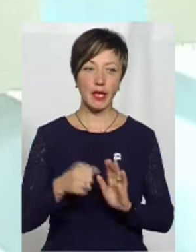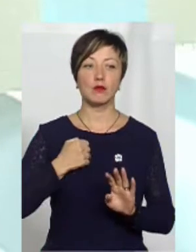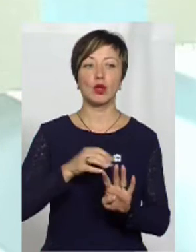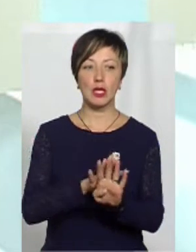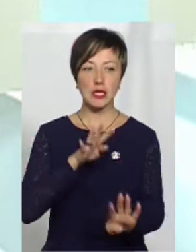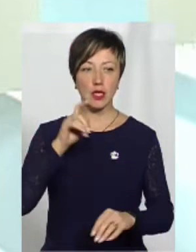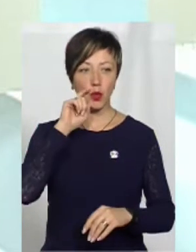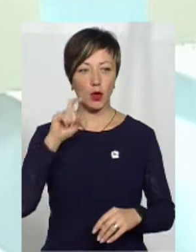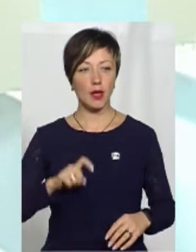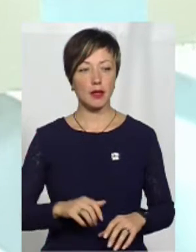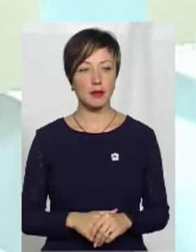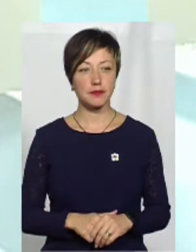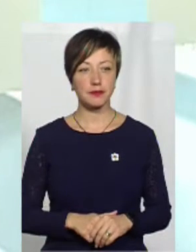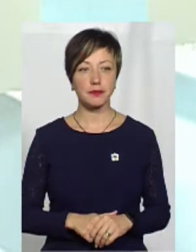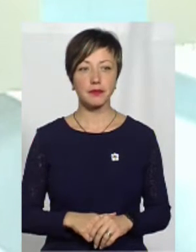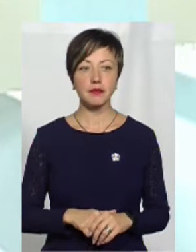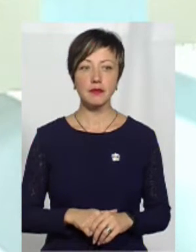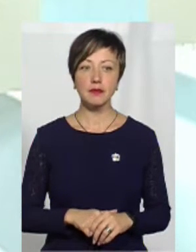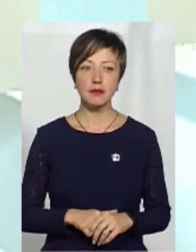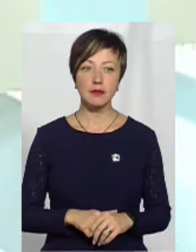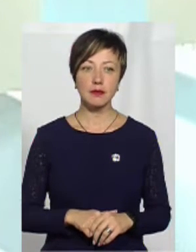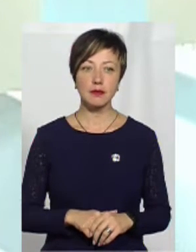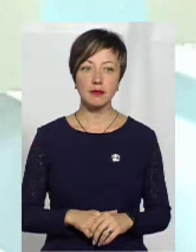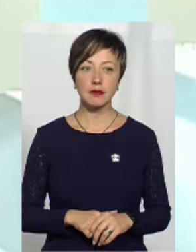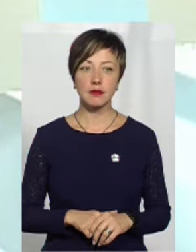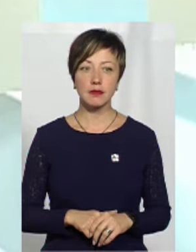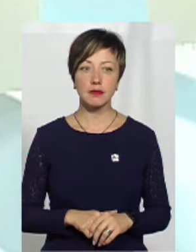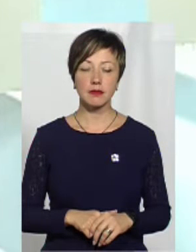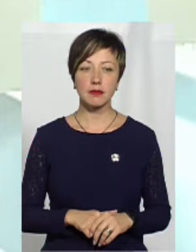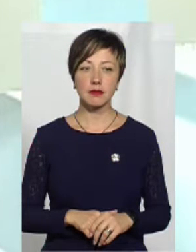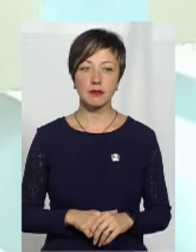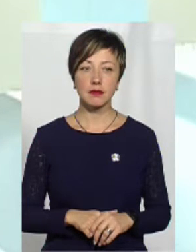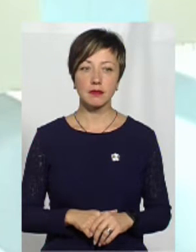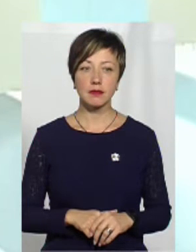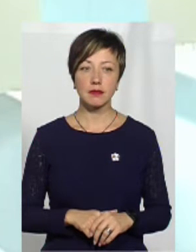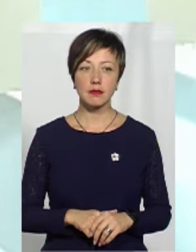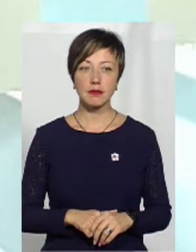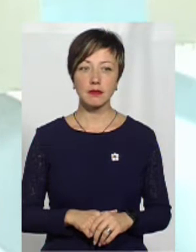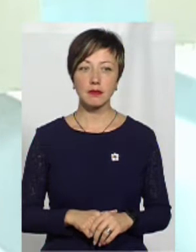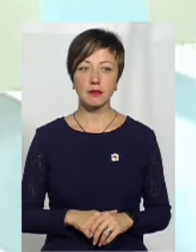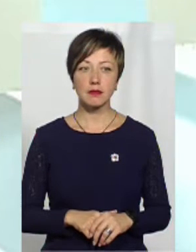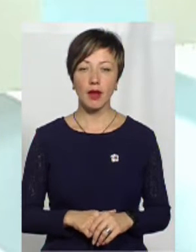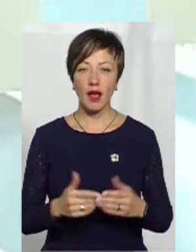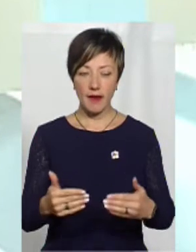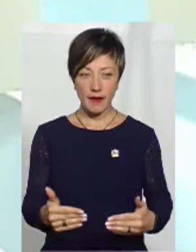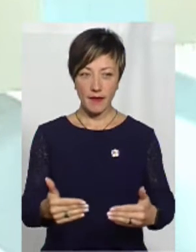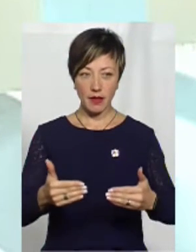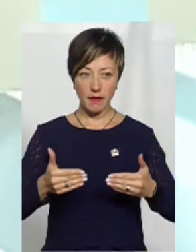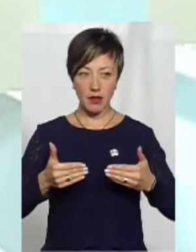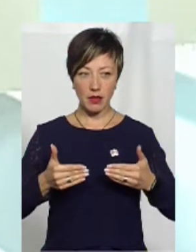сили України. І Алято відведено їх від першої лінії